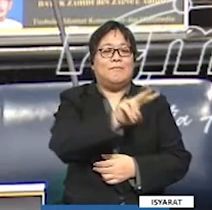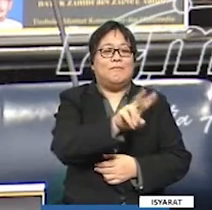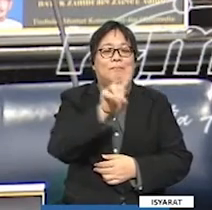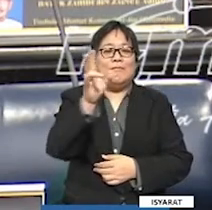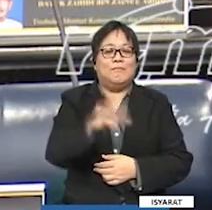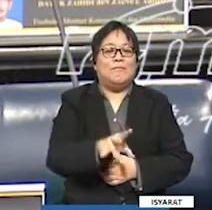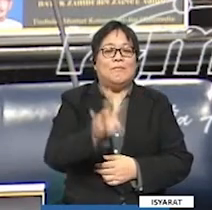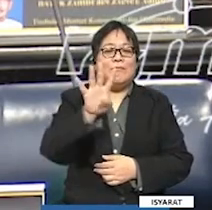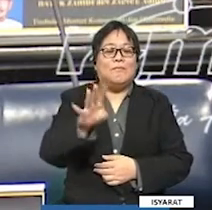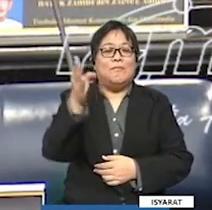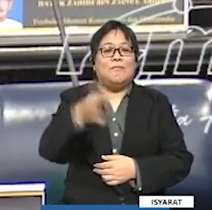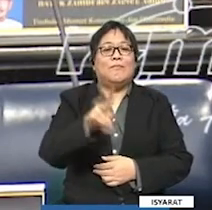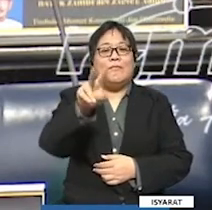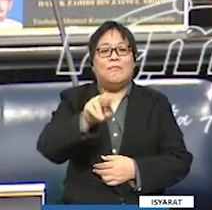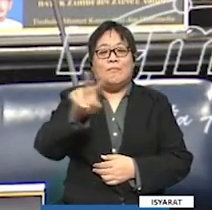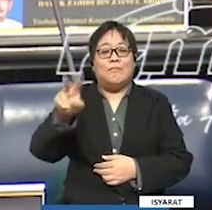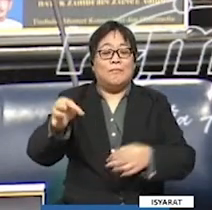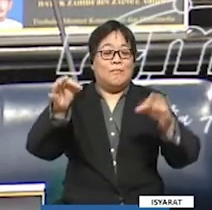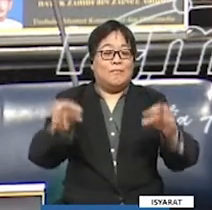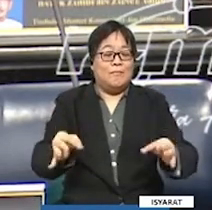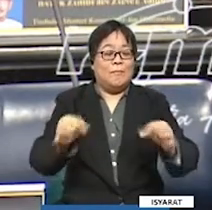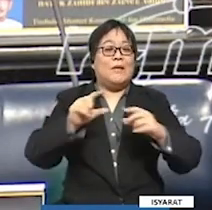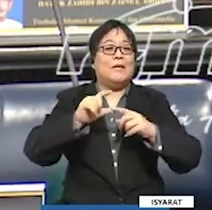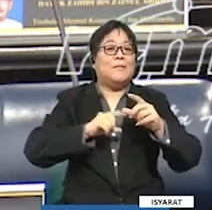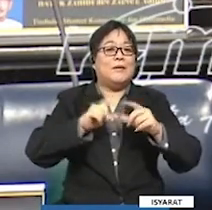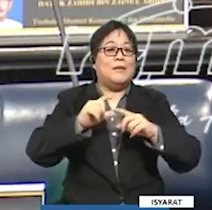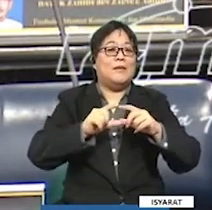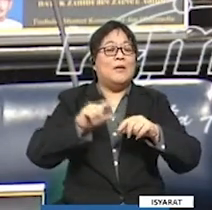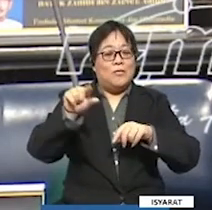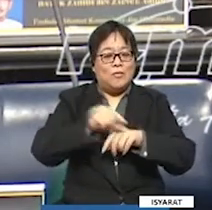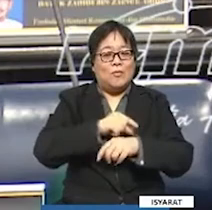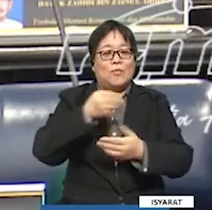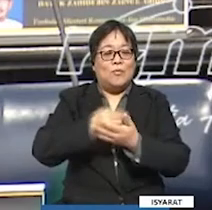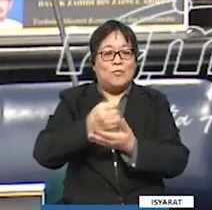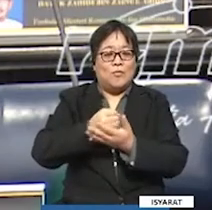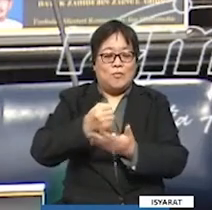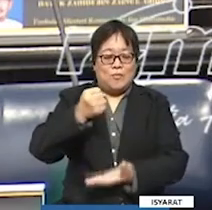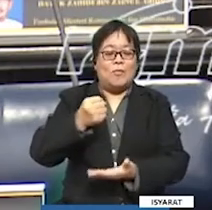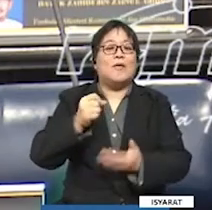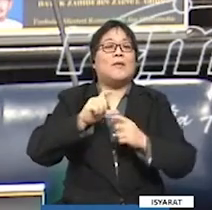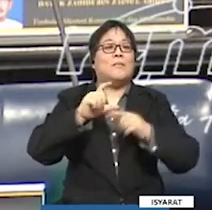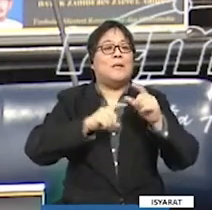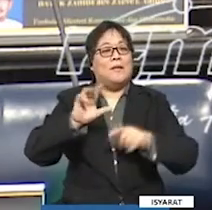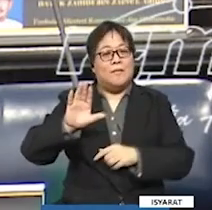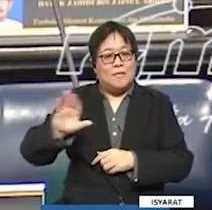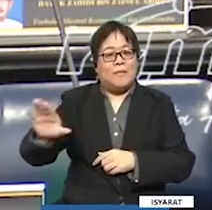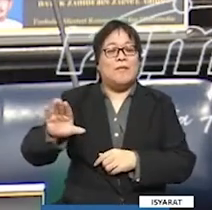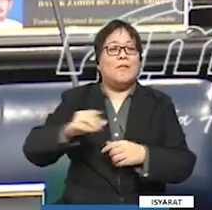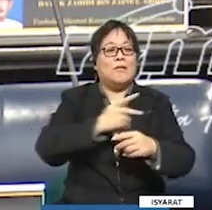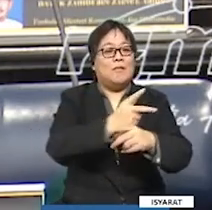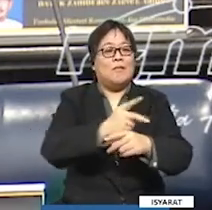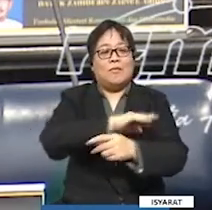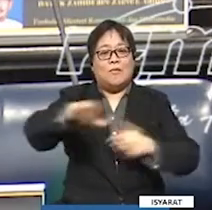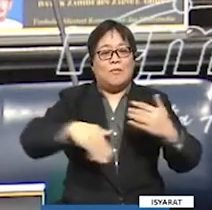27 April 2022 telah memutuskan supaya DBKL menggunakan rezerv sedia ada di DBKL bagi melaksanakan